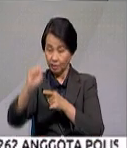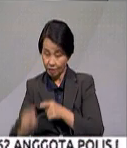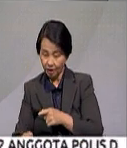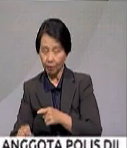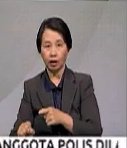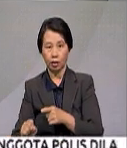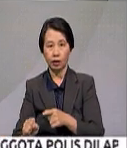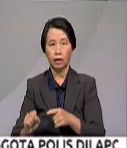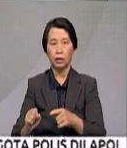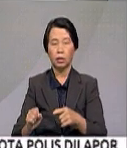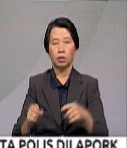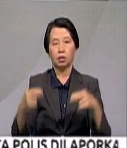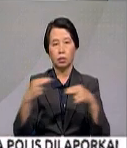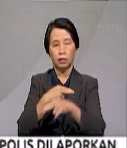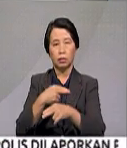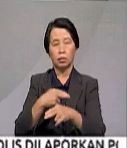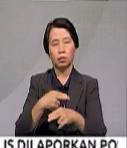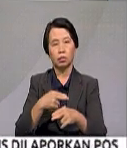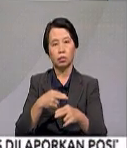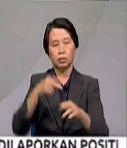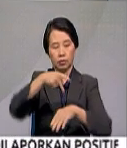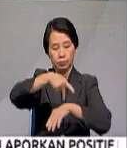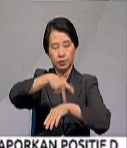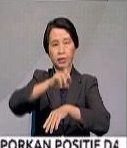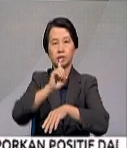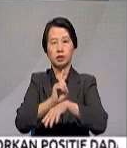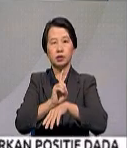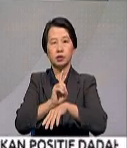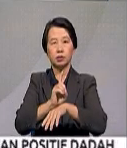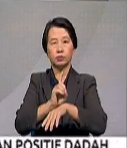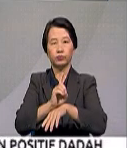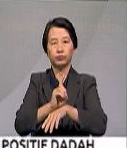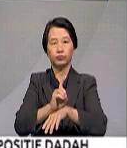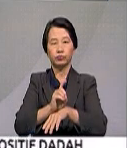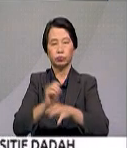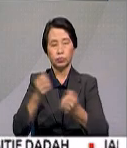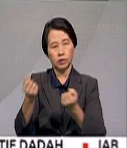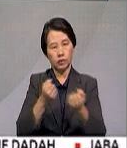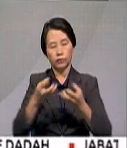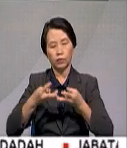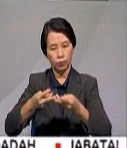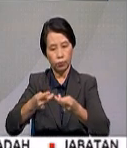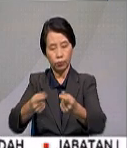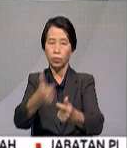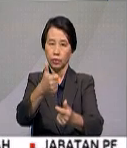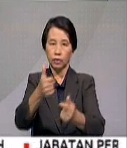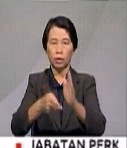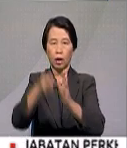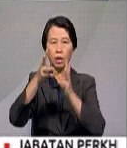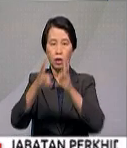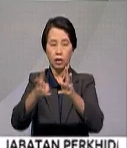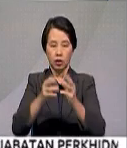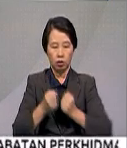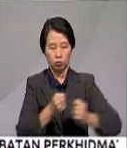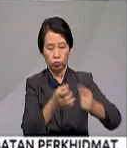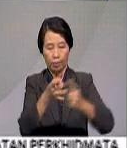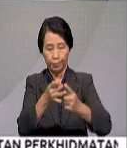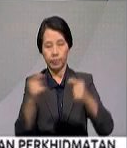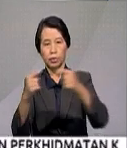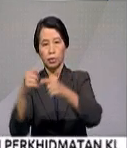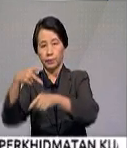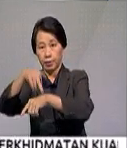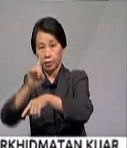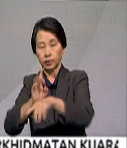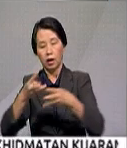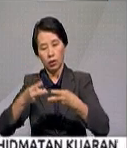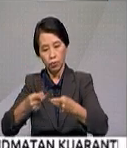air iaitu di lebuh raya Plus sekitar Port Dickson, trafik masih lagi lancar di sepanjang lebuh raya dari Sungai Besi ke Port Dickson dan terus